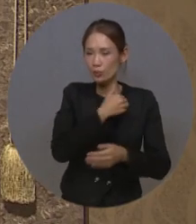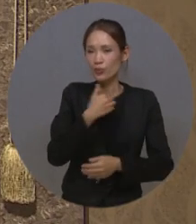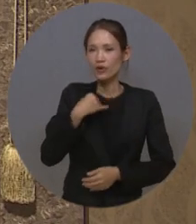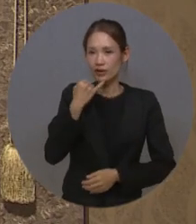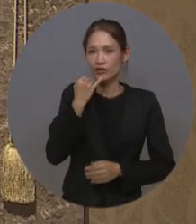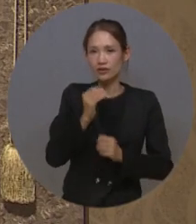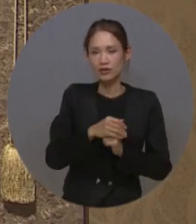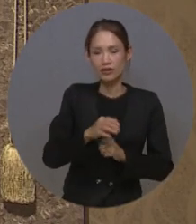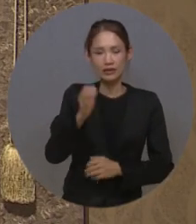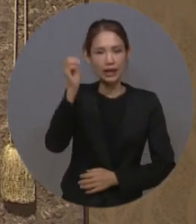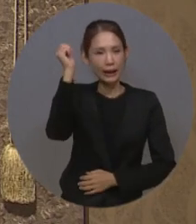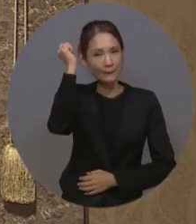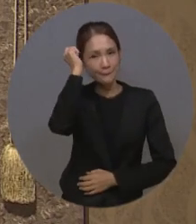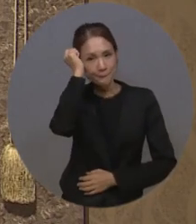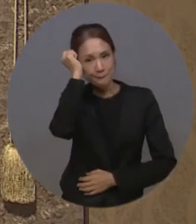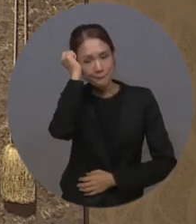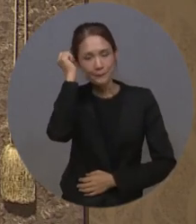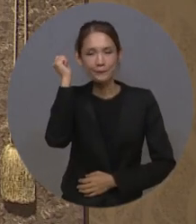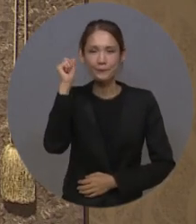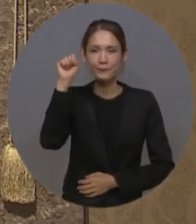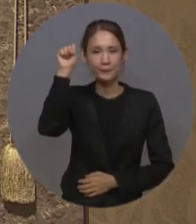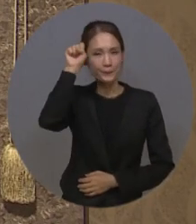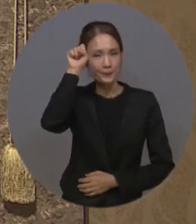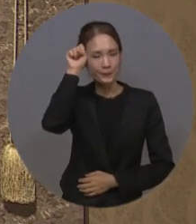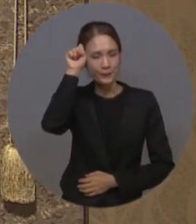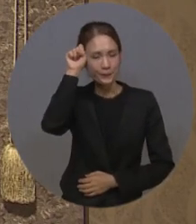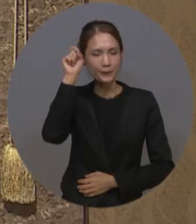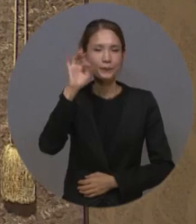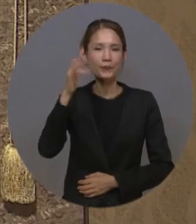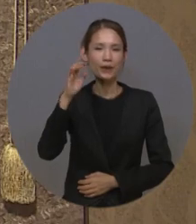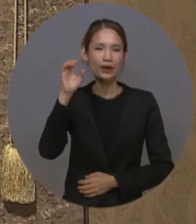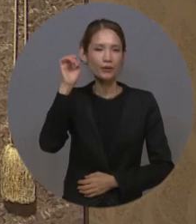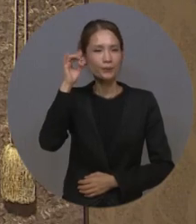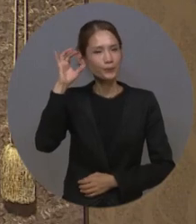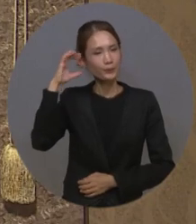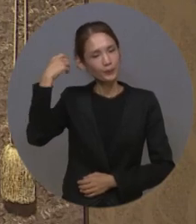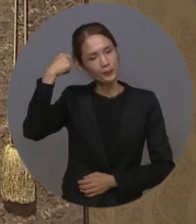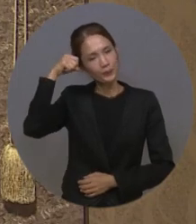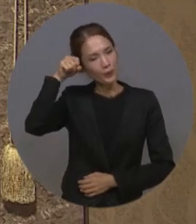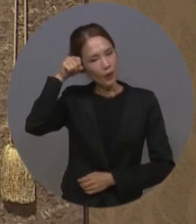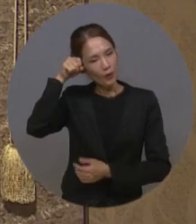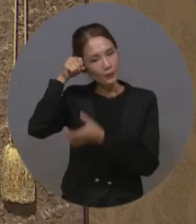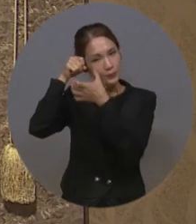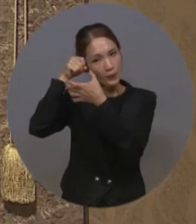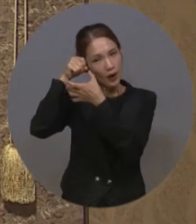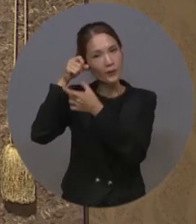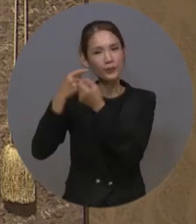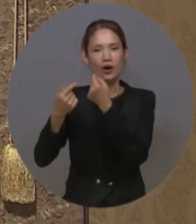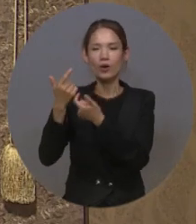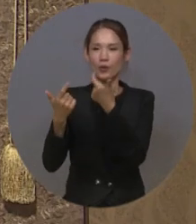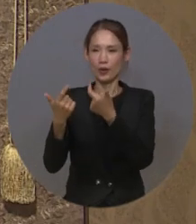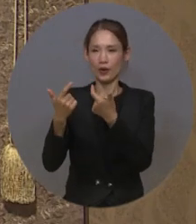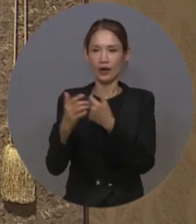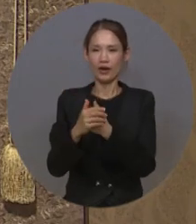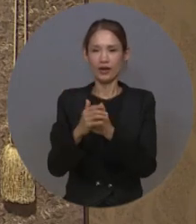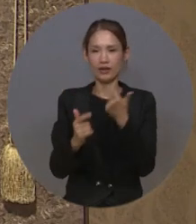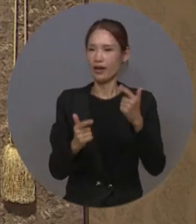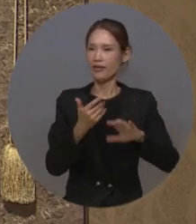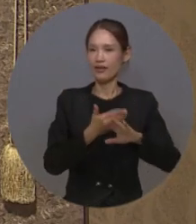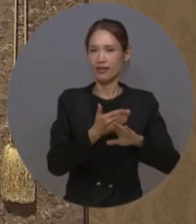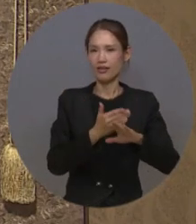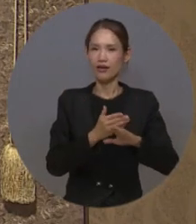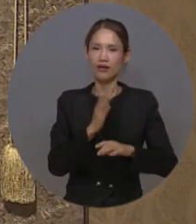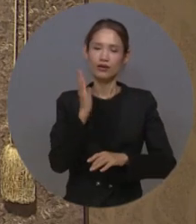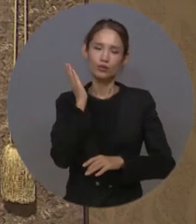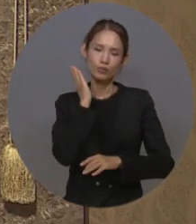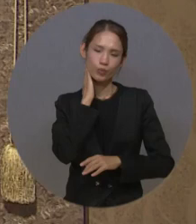이 머리의 높이를 결정하잖아요. 네. 그러다 보면 머리 높이에 따라서 목의 각도가 달라집니다. 목의 각도가